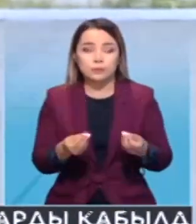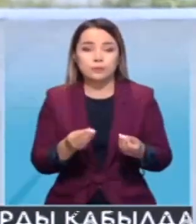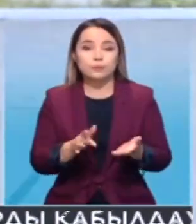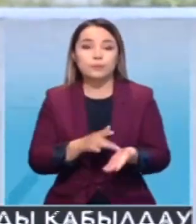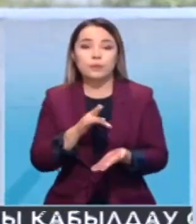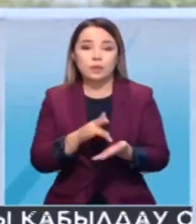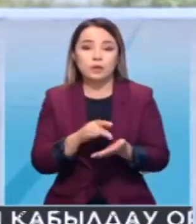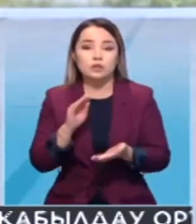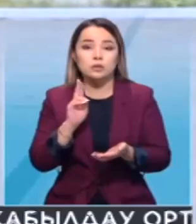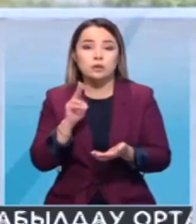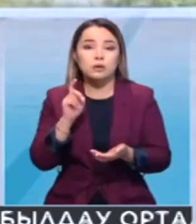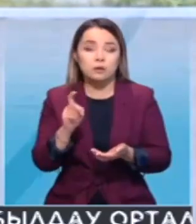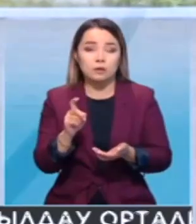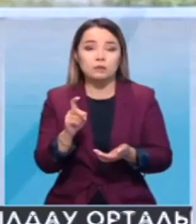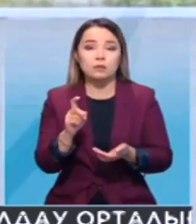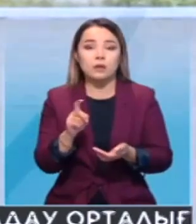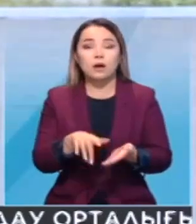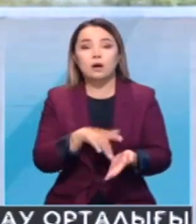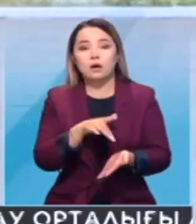қалалық ЖКХ-ға және